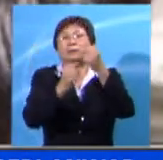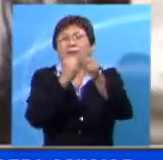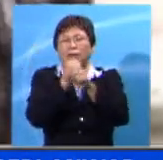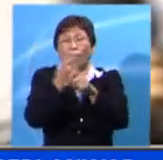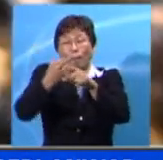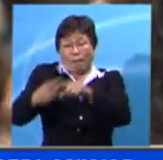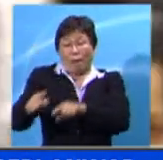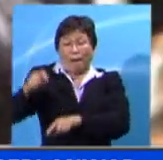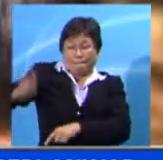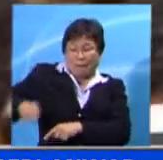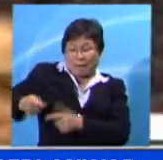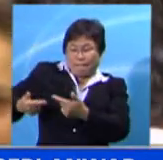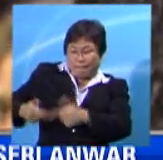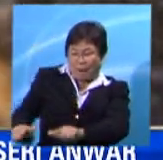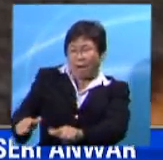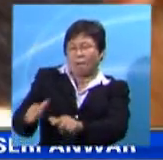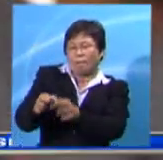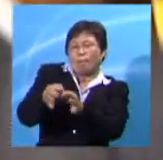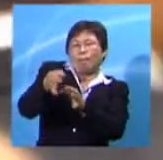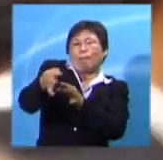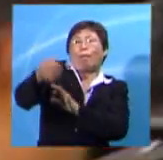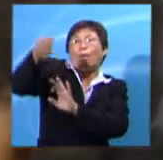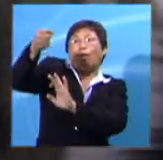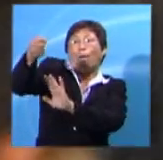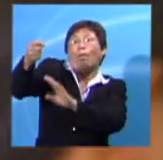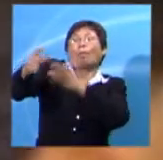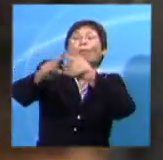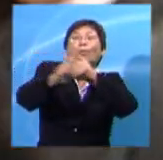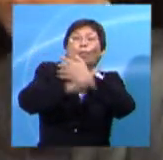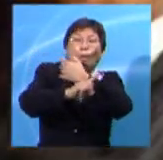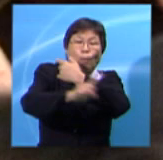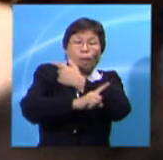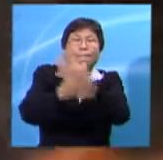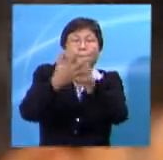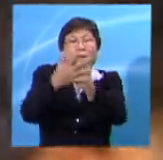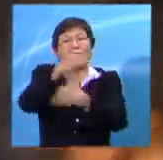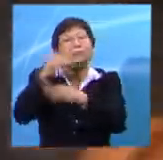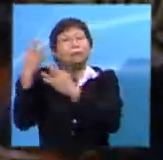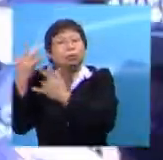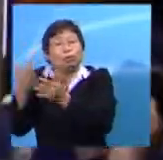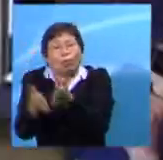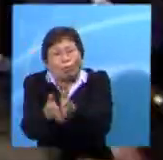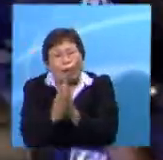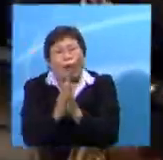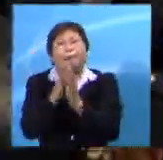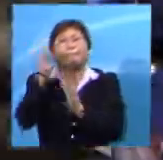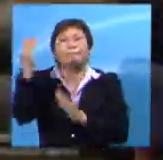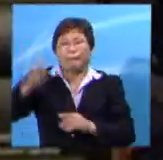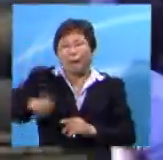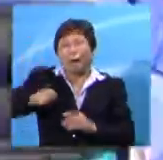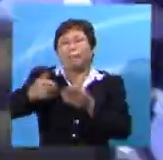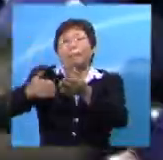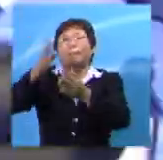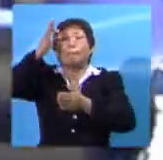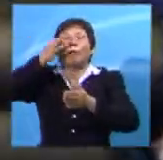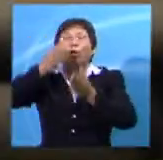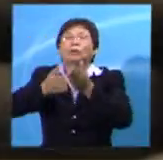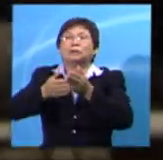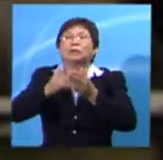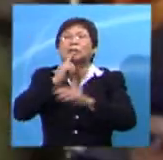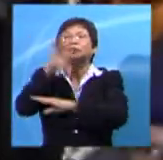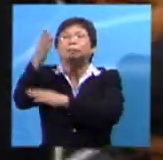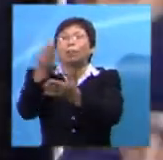bagaimanapun mahkamah membenarkan penangguhan hukuman penjara sementara menunggu rayuan di Mahkamah persekutuan dengan jaminan